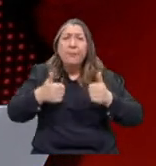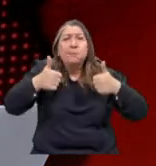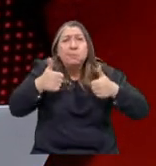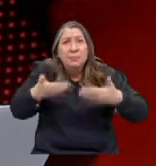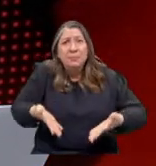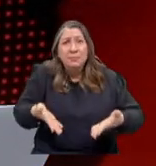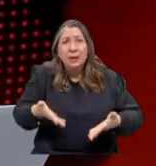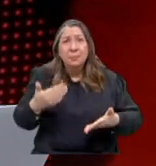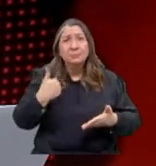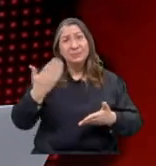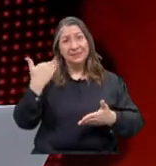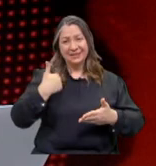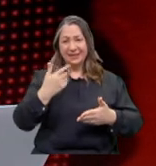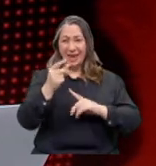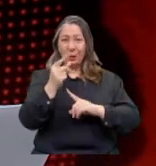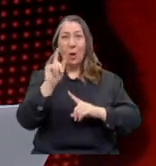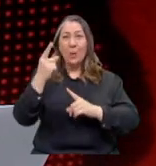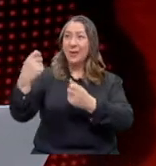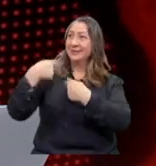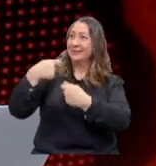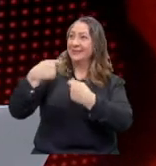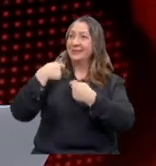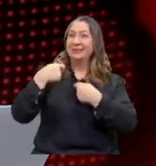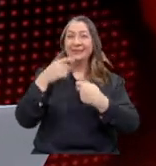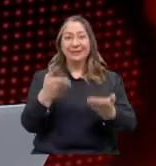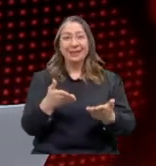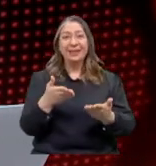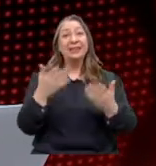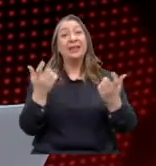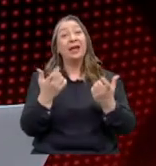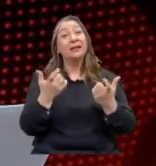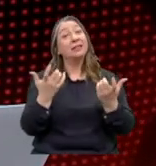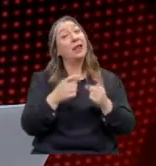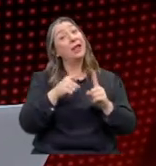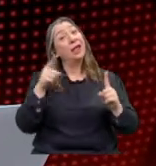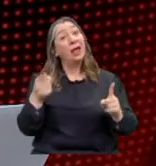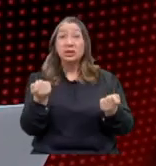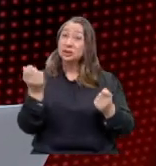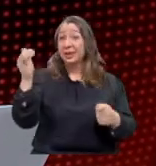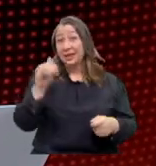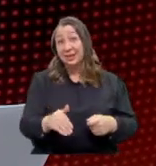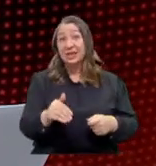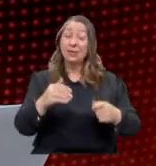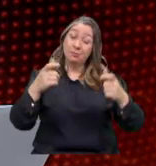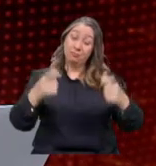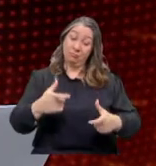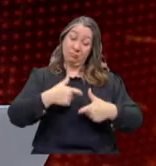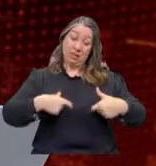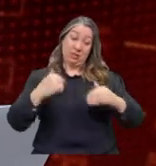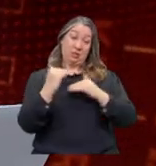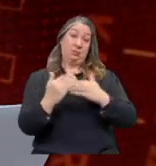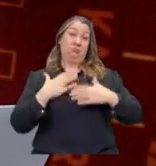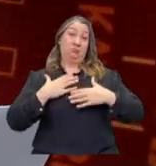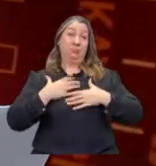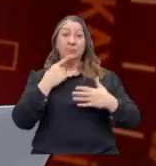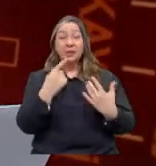ülkeydi. Bizim zamanımızda ilkokulda öğretilirdi bu. Nereden nereye? İşinize gelince yerli ve milli sadece